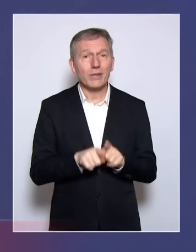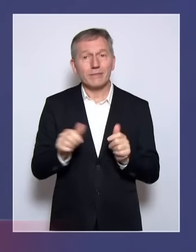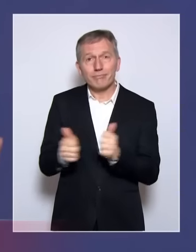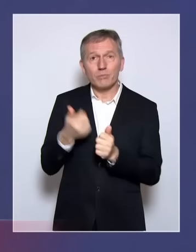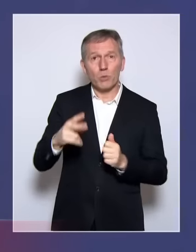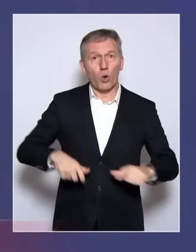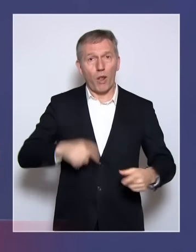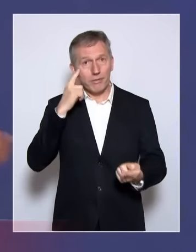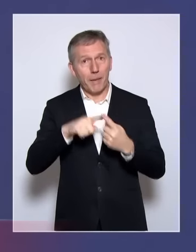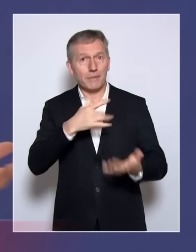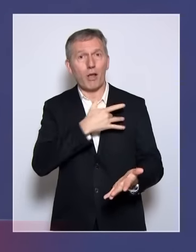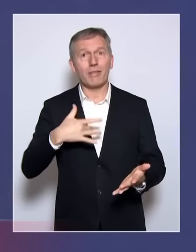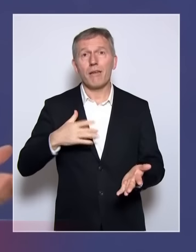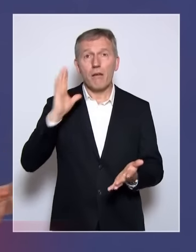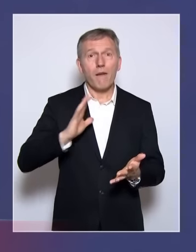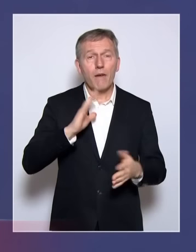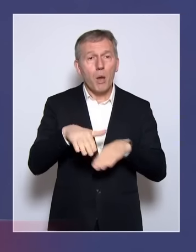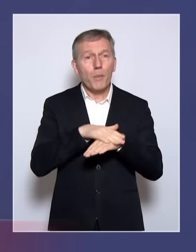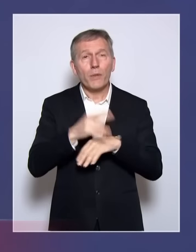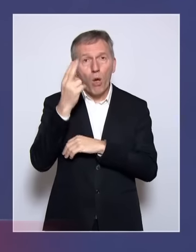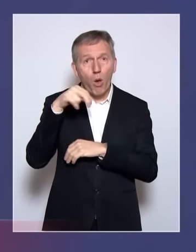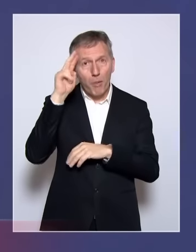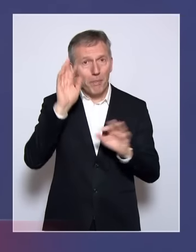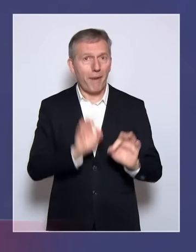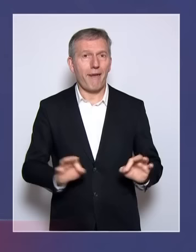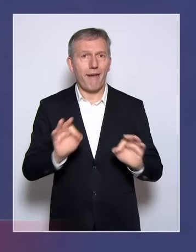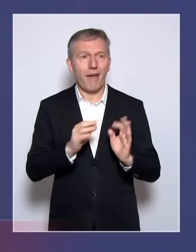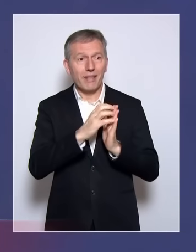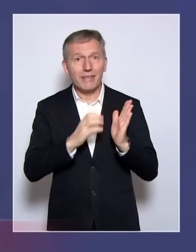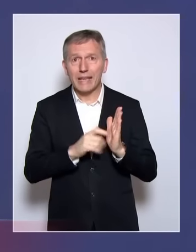une politique qui n'existait pas, qui n'était pas prévue dans les textes.